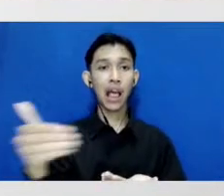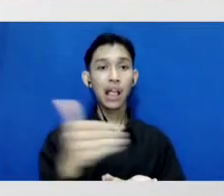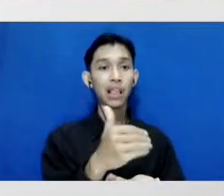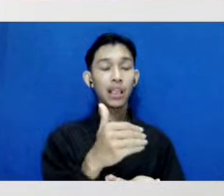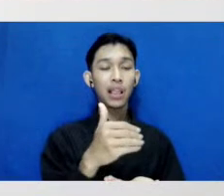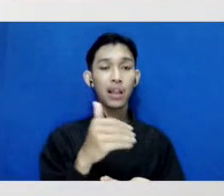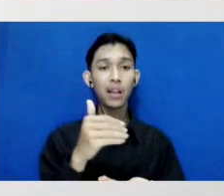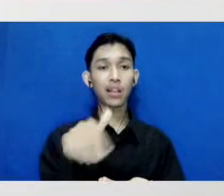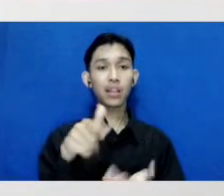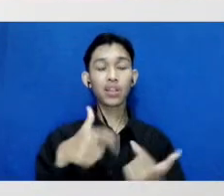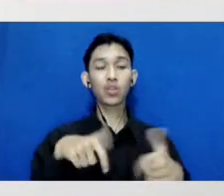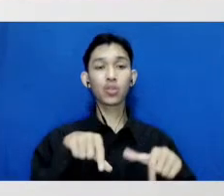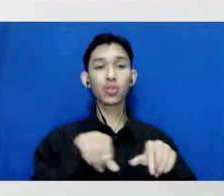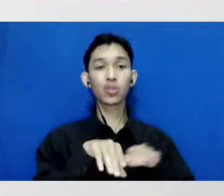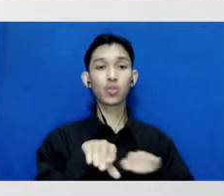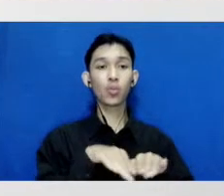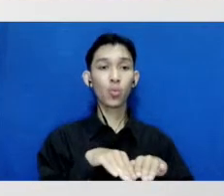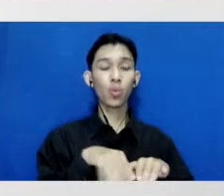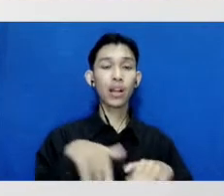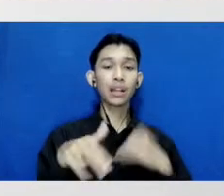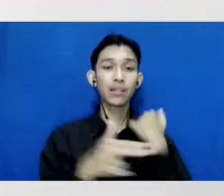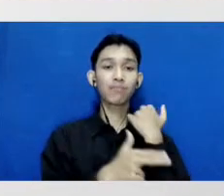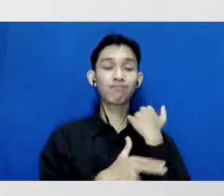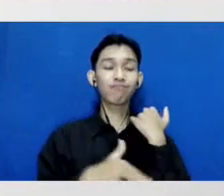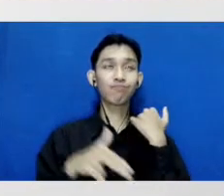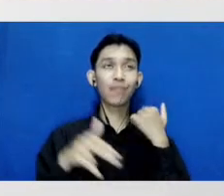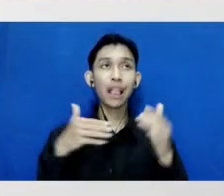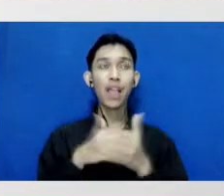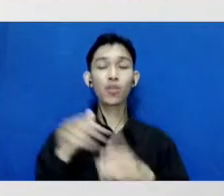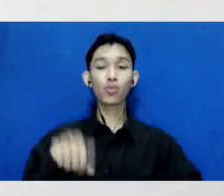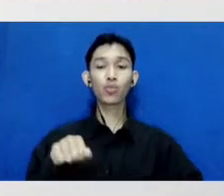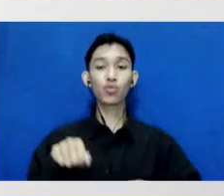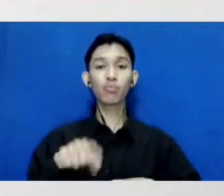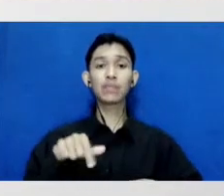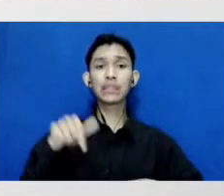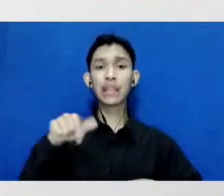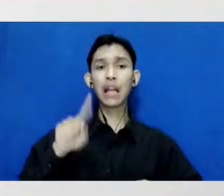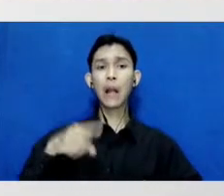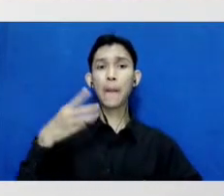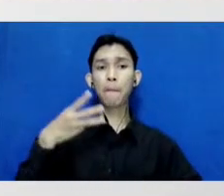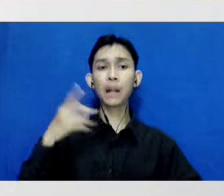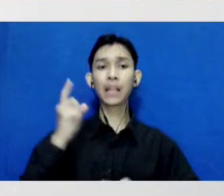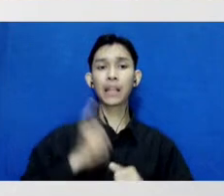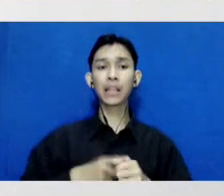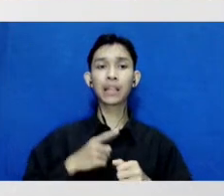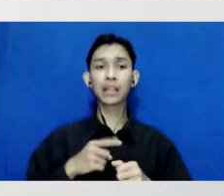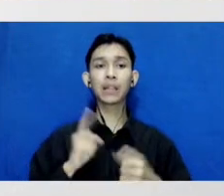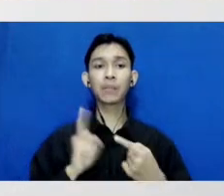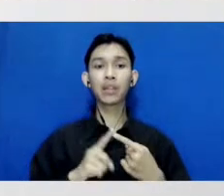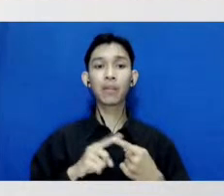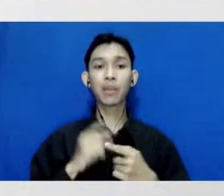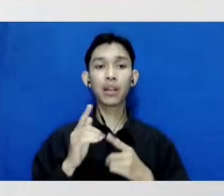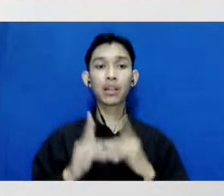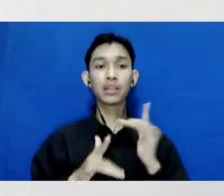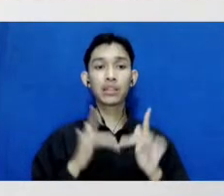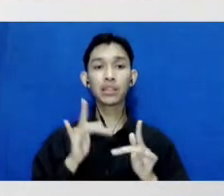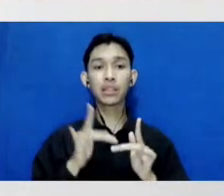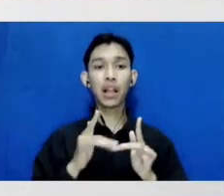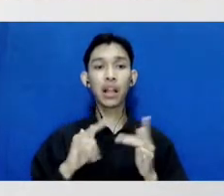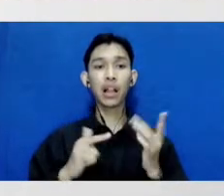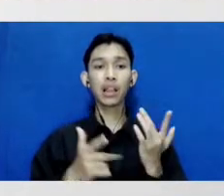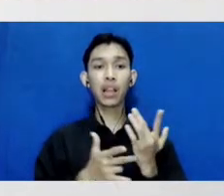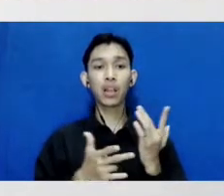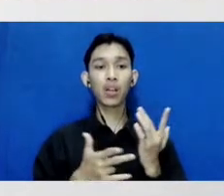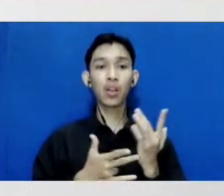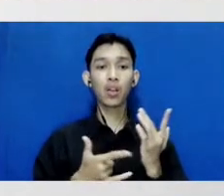hukumnya. Pada kesempatan pagi ini ada 4 poin yang akan dibahas, yaitu pertama digital technology use in